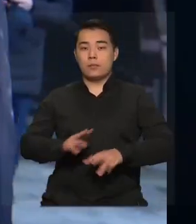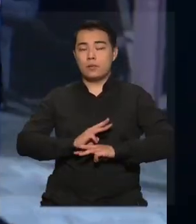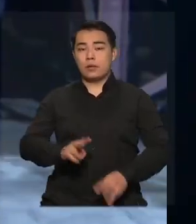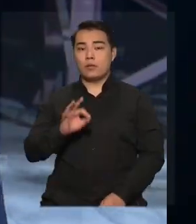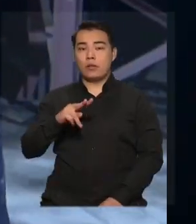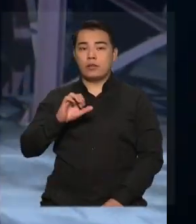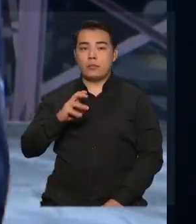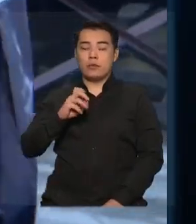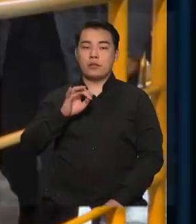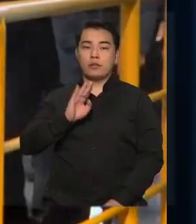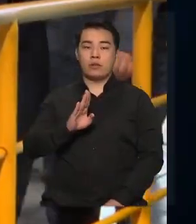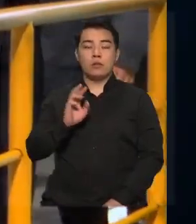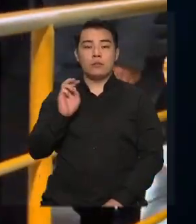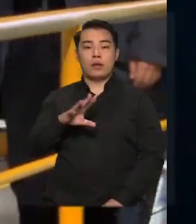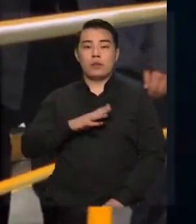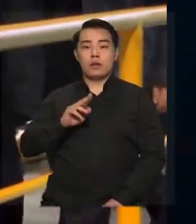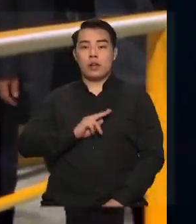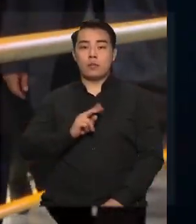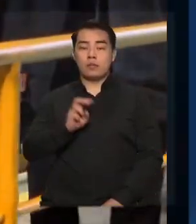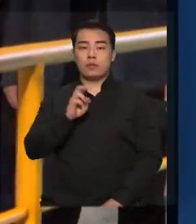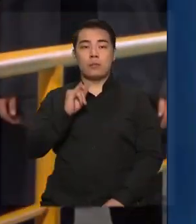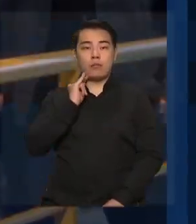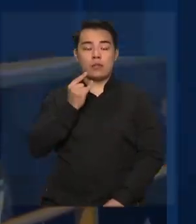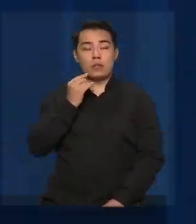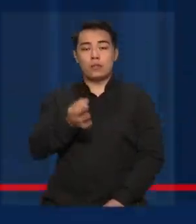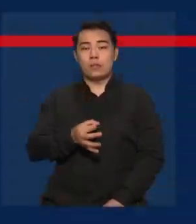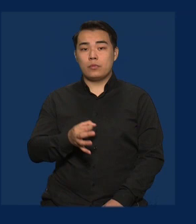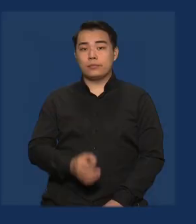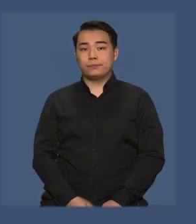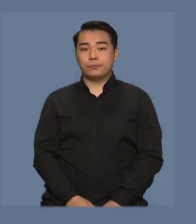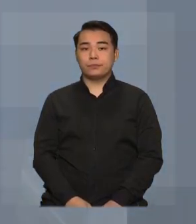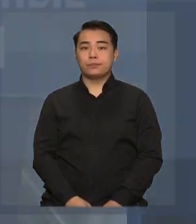Премьер-министр Олжас Бектенов посетил с рабочей поездкой Павлодарскую область.